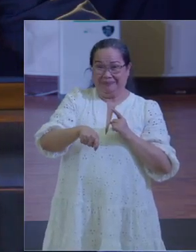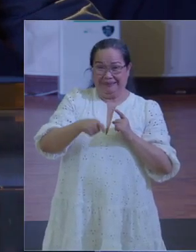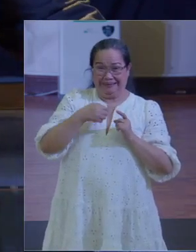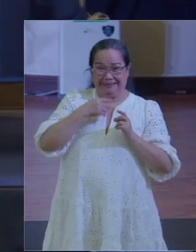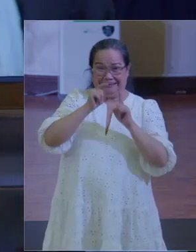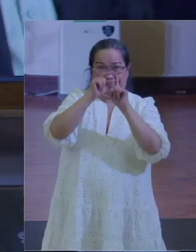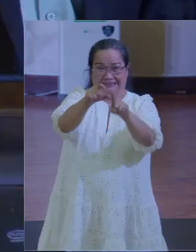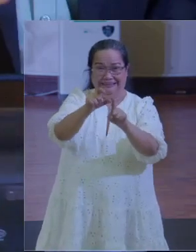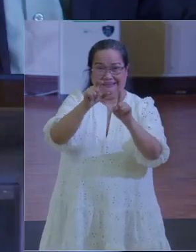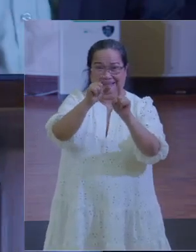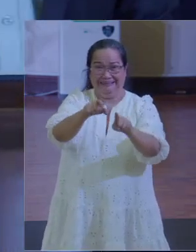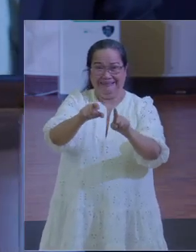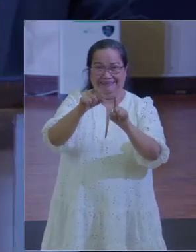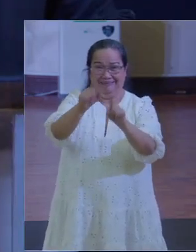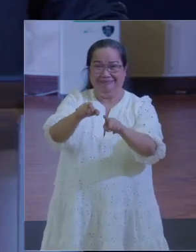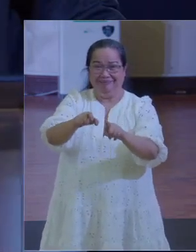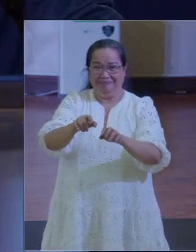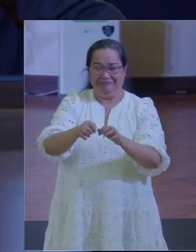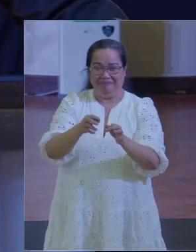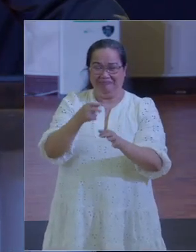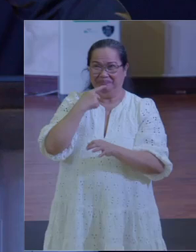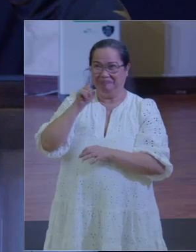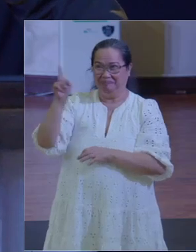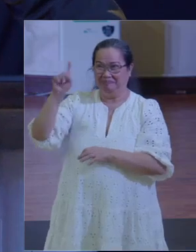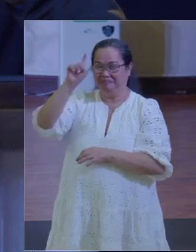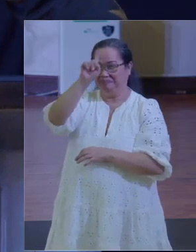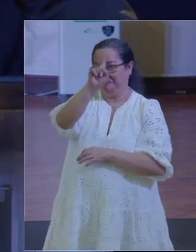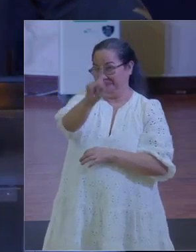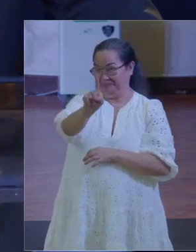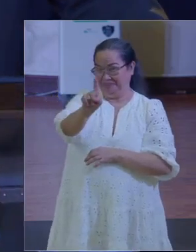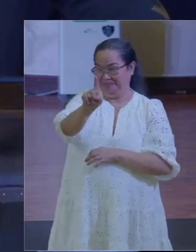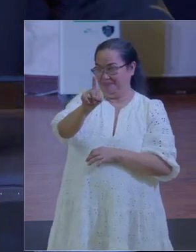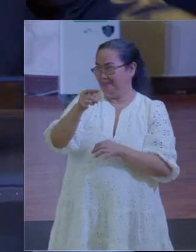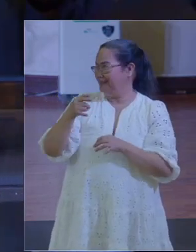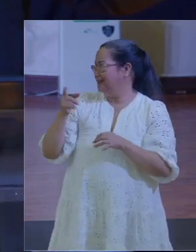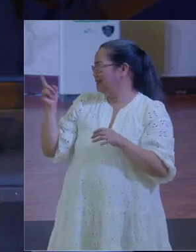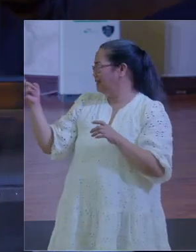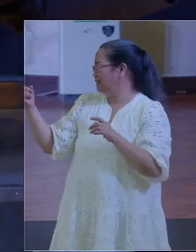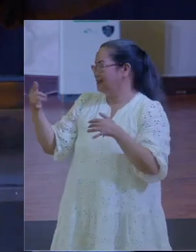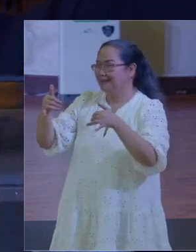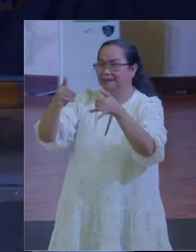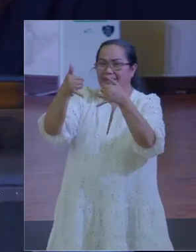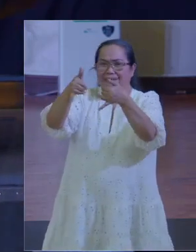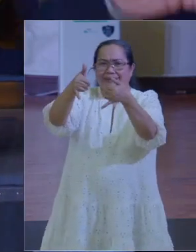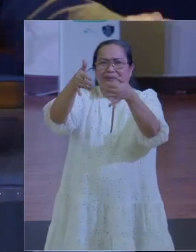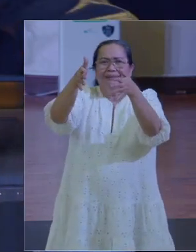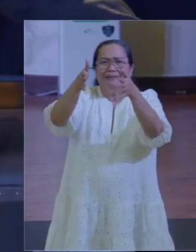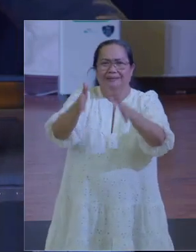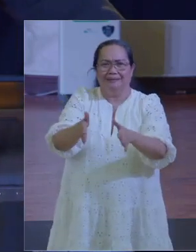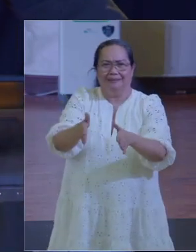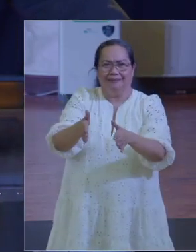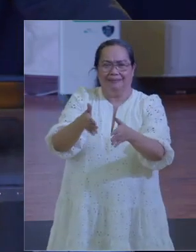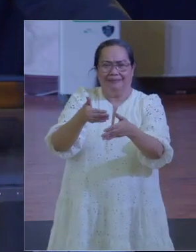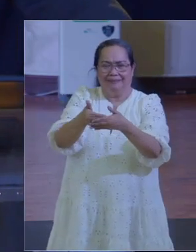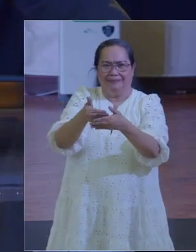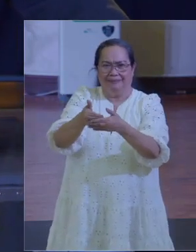isang player, hindi ko na po babanggitin. Nagulat ako. Player po siya, malapit sa